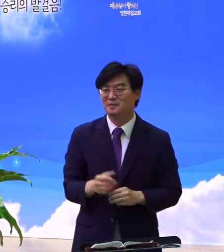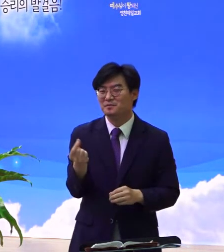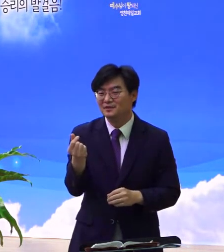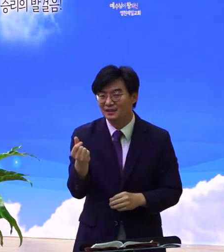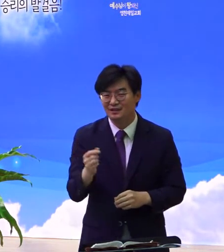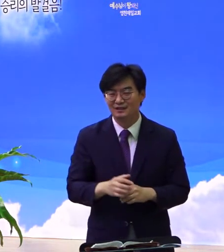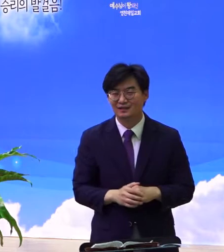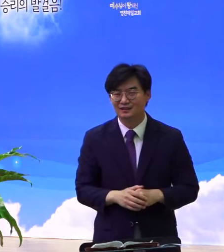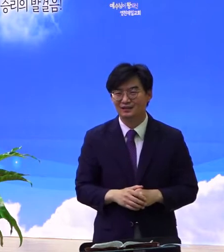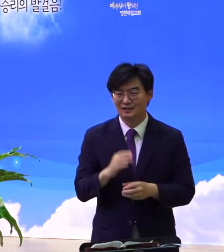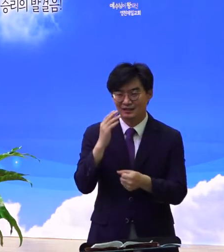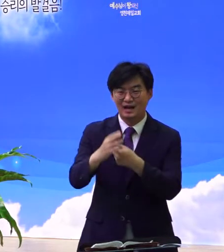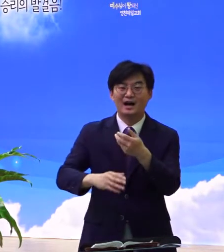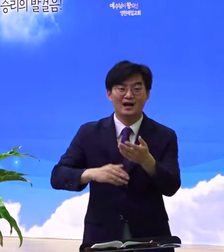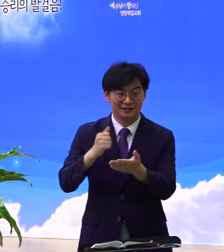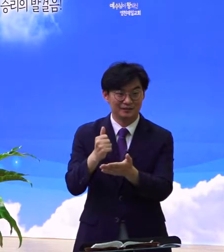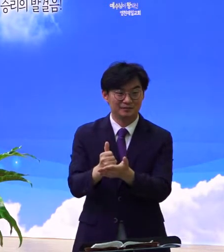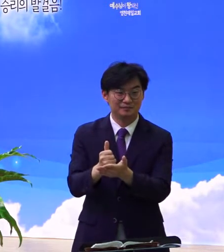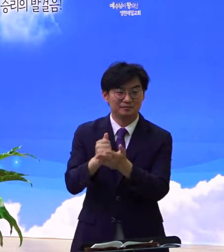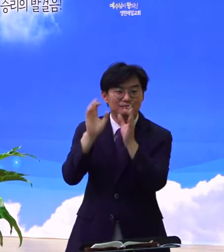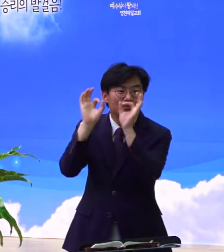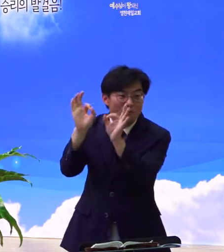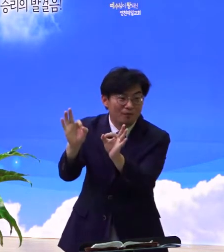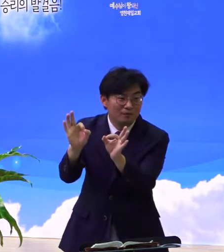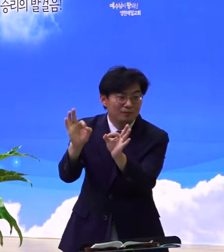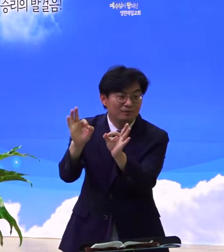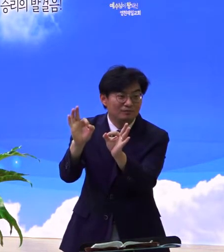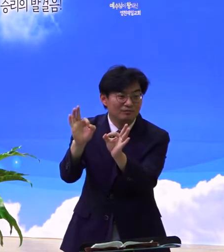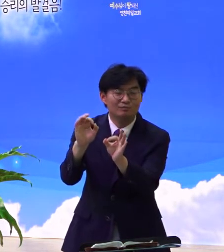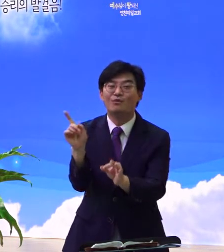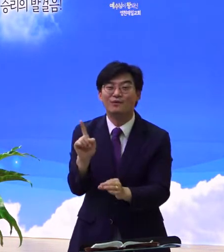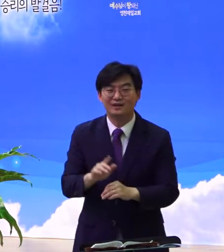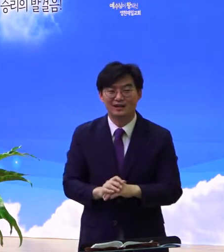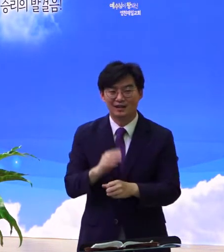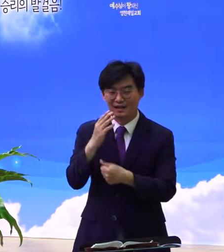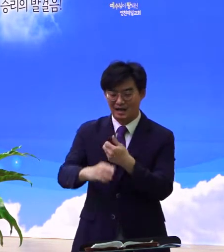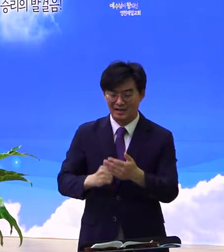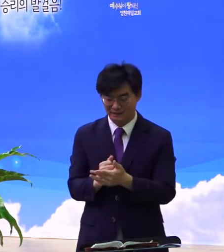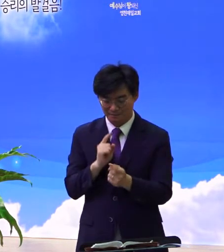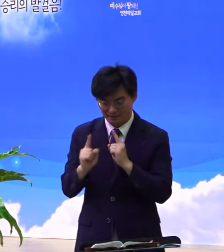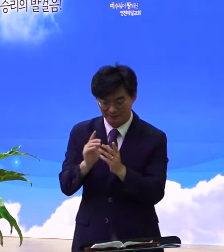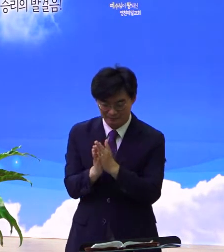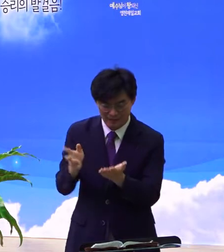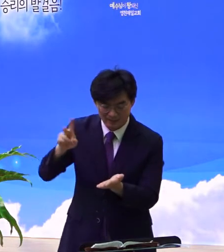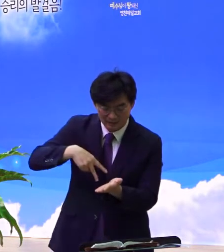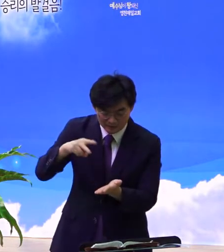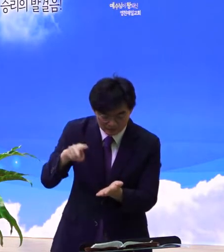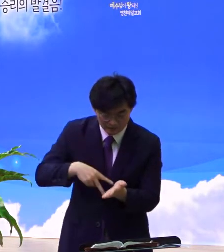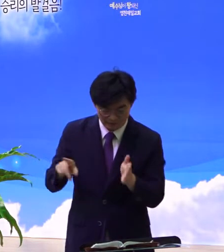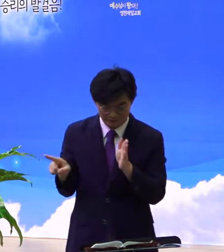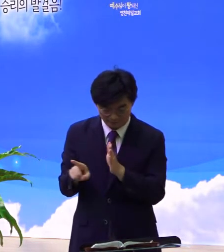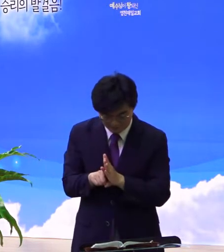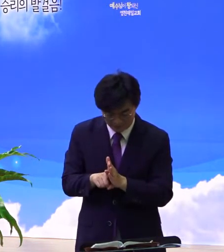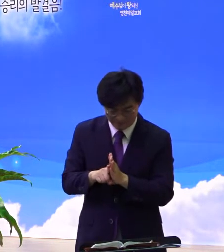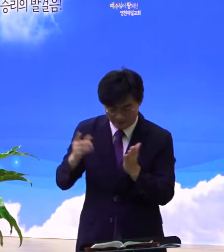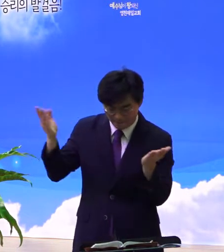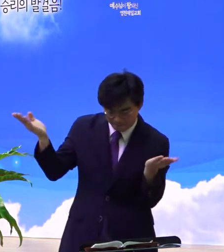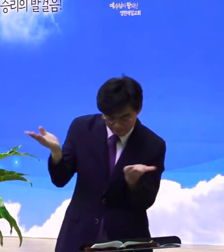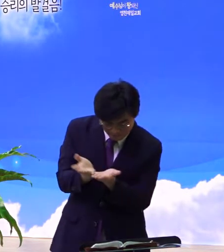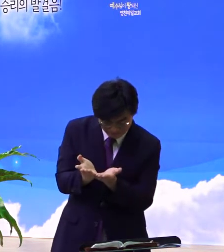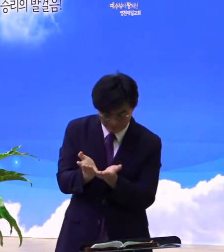비슷하게 하나님의 세계를 사람들이 보기 위해서는 하나님의 말씀이라고 하는 신앙의 안경이